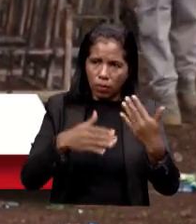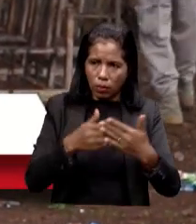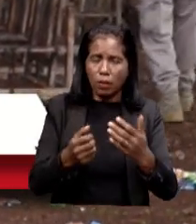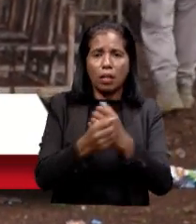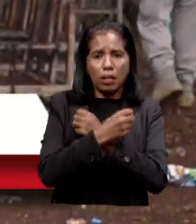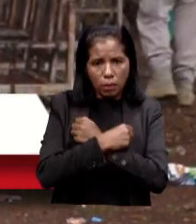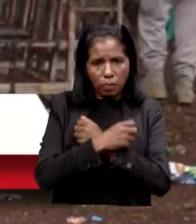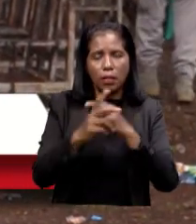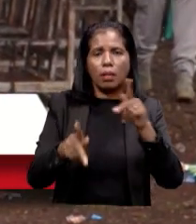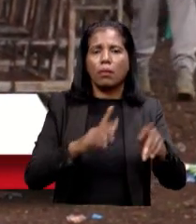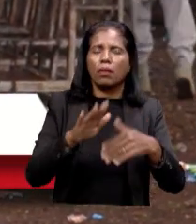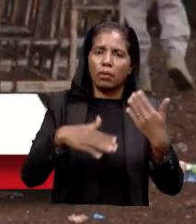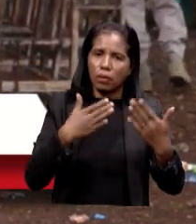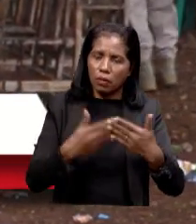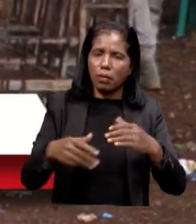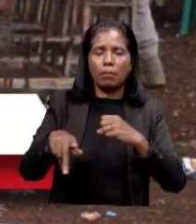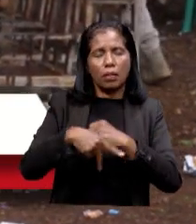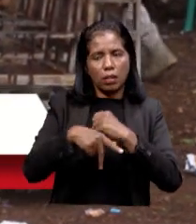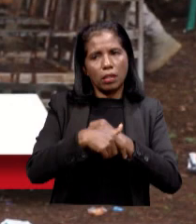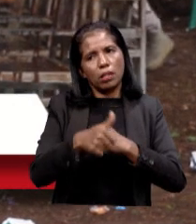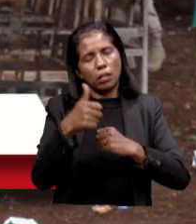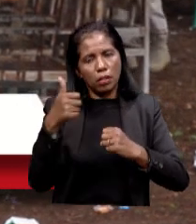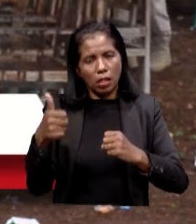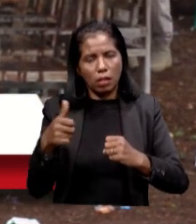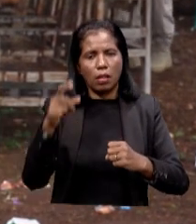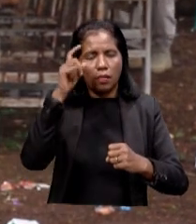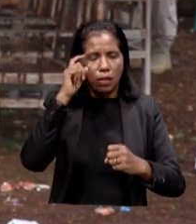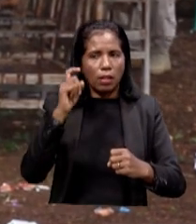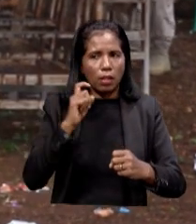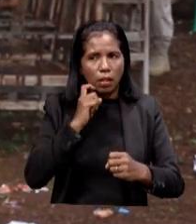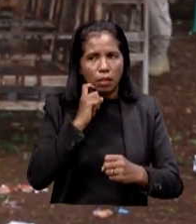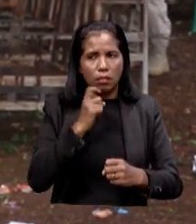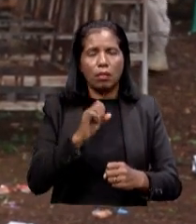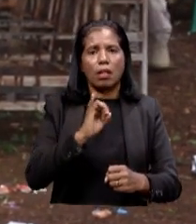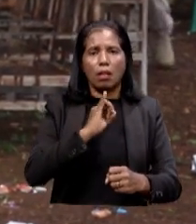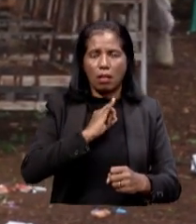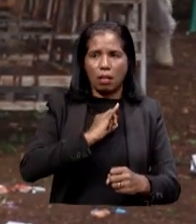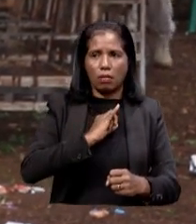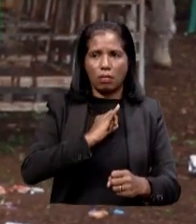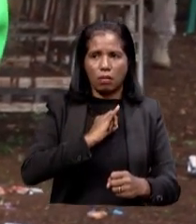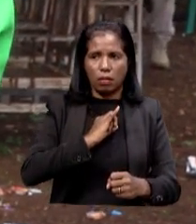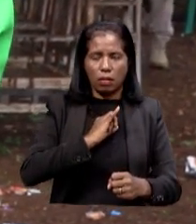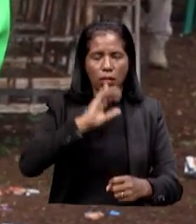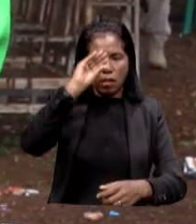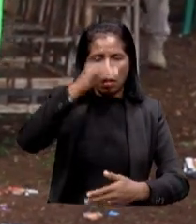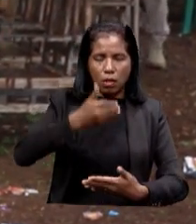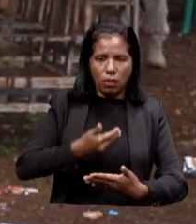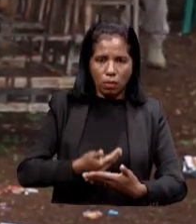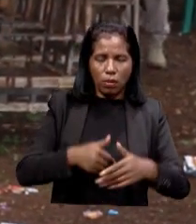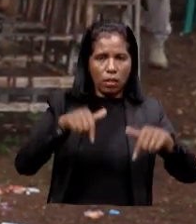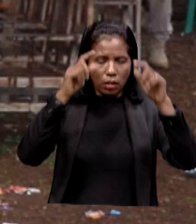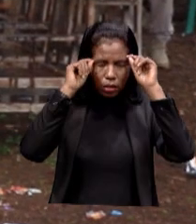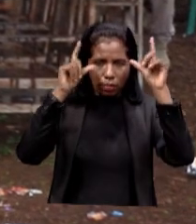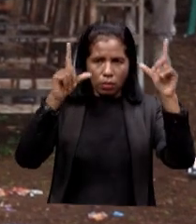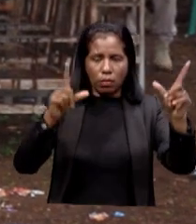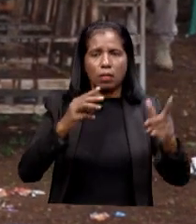hutu-hutu. Partido sedo, agonana, iang hansane. Hau, hamle uang is timor tonga.